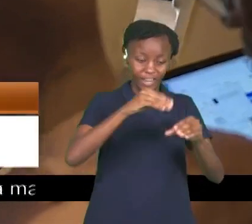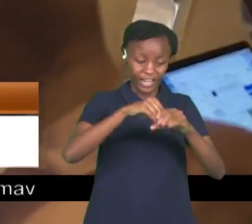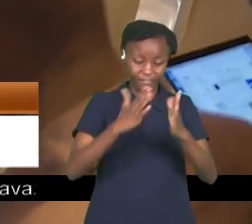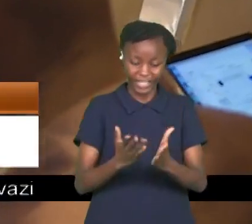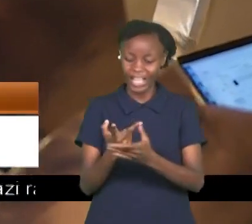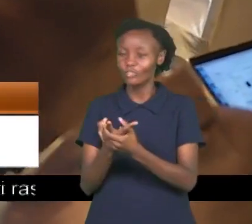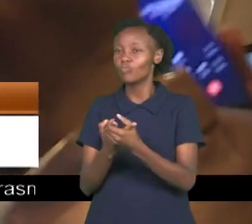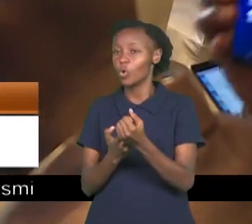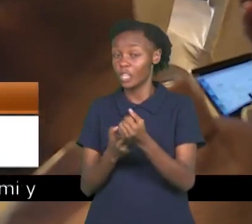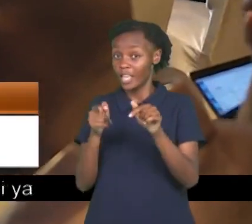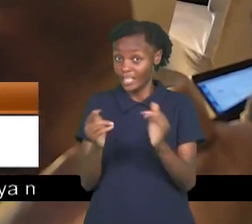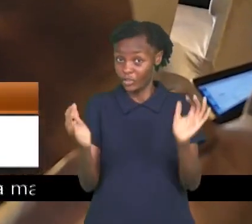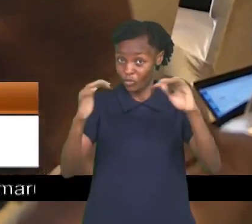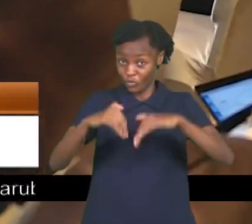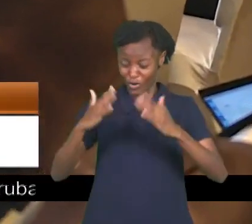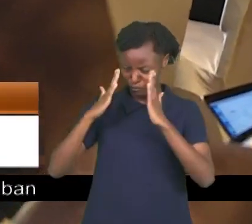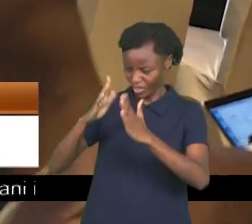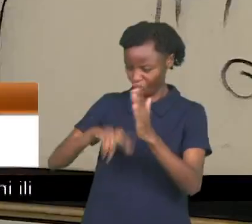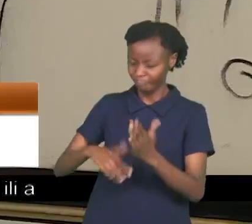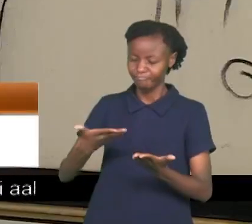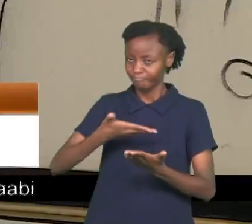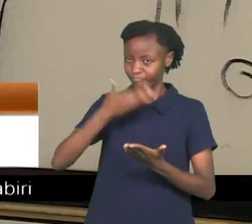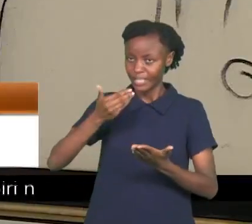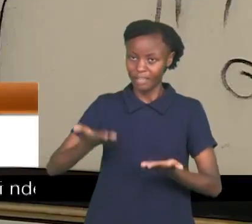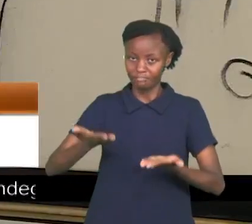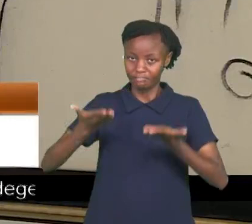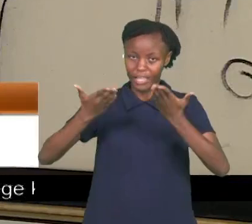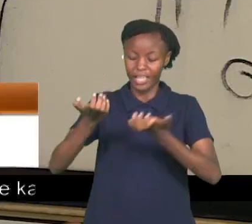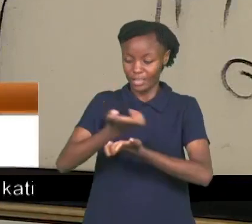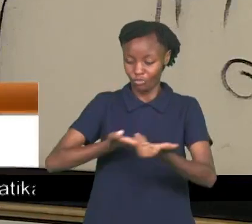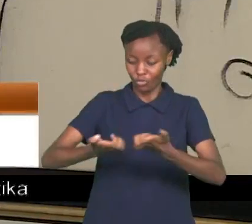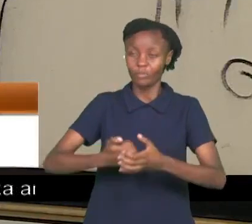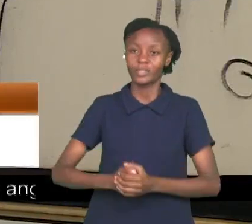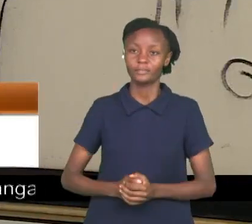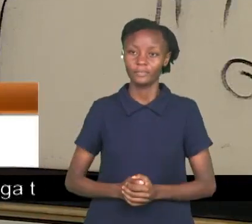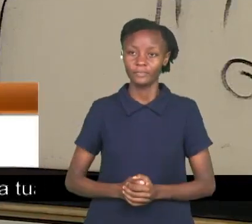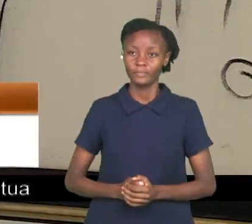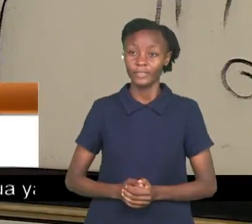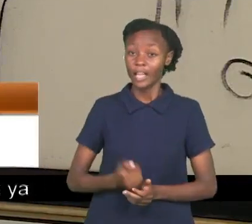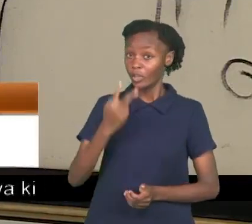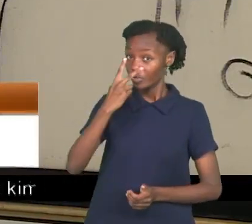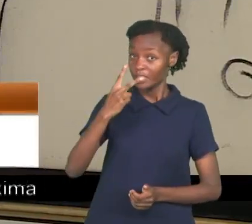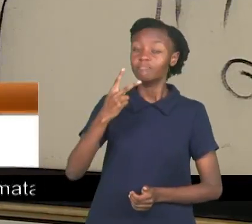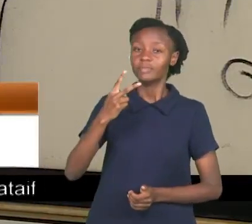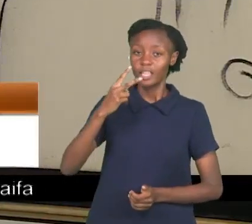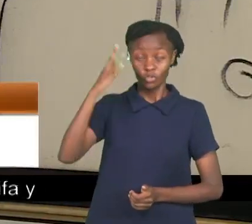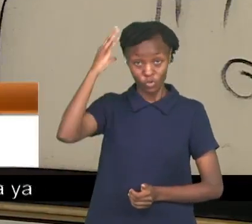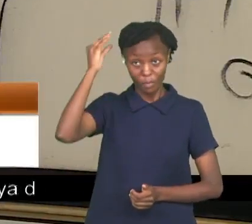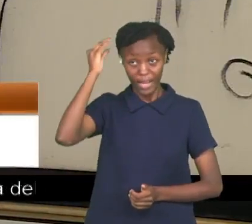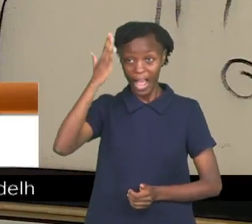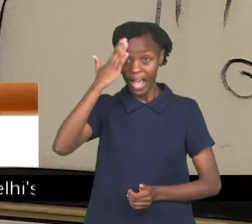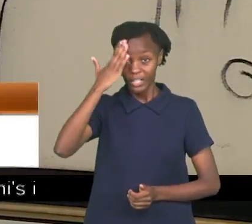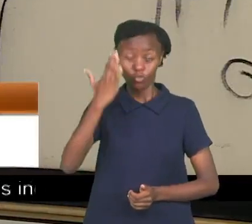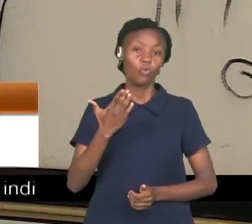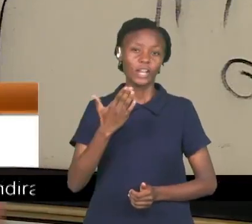mawili, kongamano ambalo linalenga kuboresha zaidi. The people of Somaliland has seen what the instability is. They've experienced that, you know,